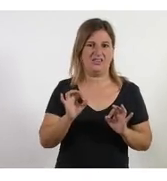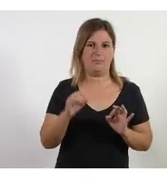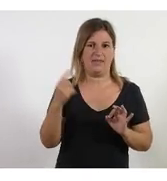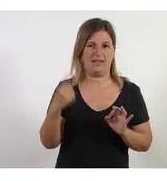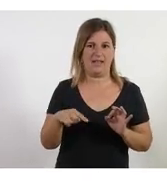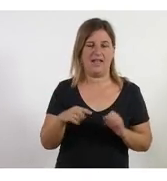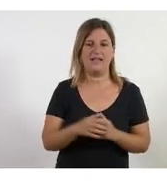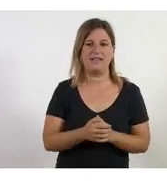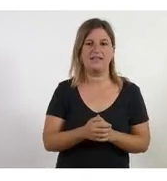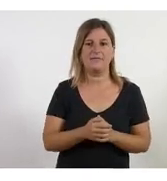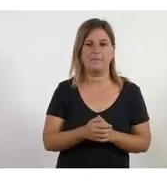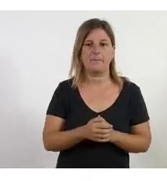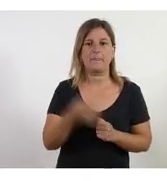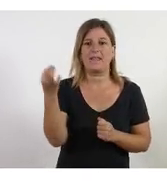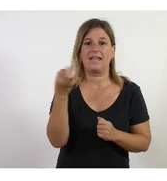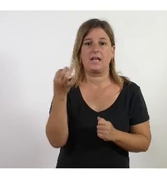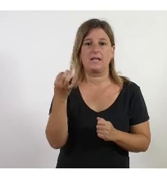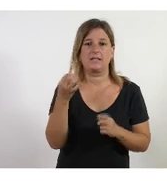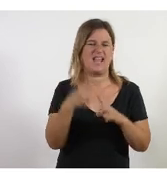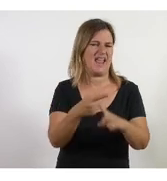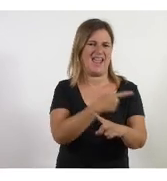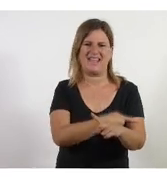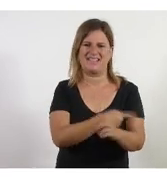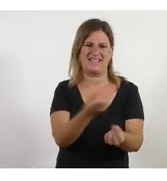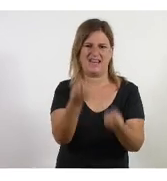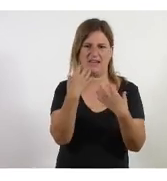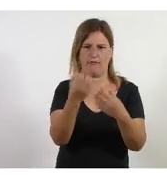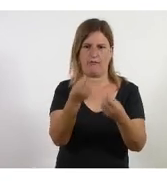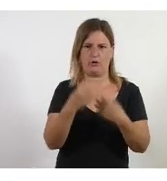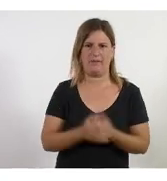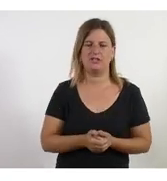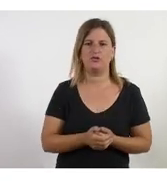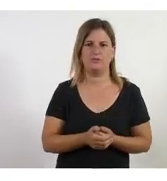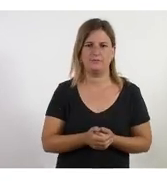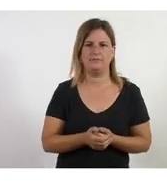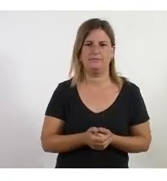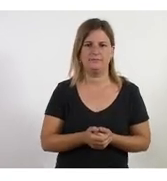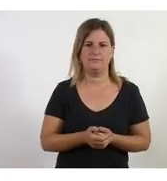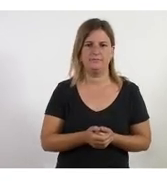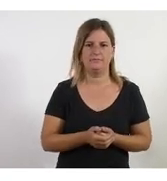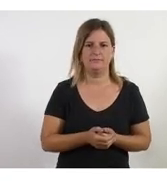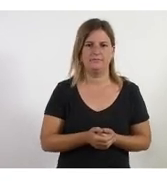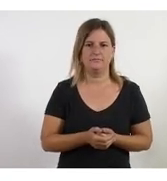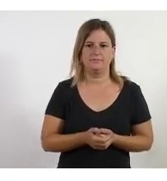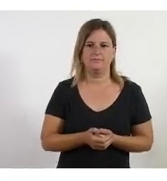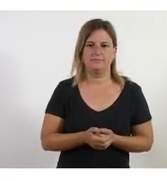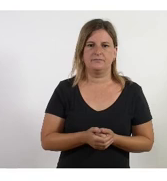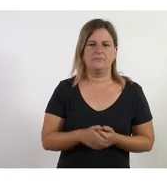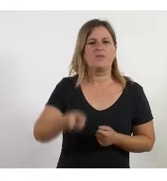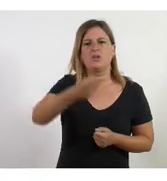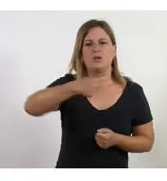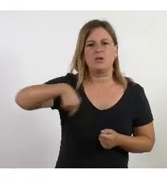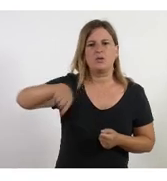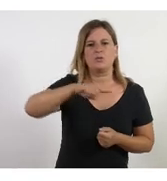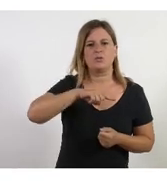us he comentat abans, és l'accés d'informació. Mireu, nosaltres rebem